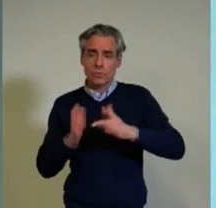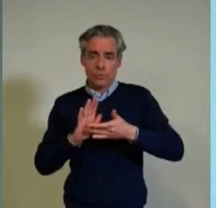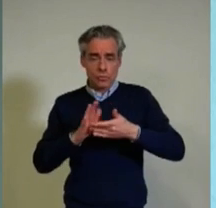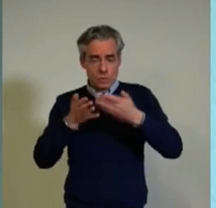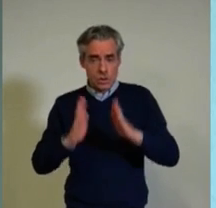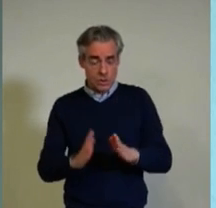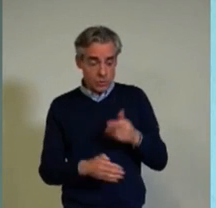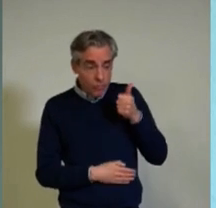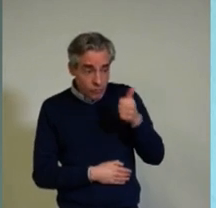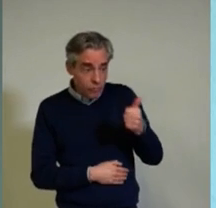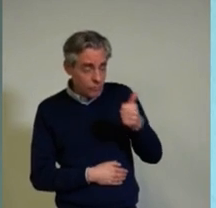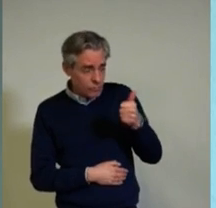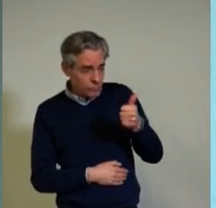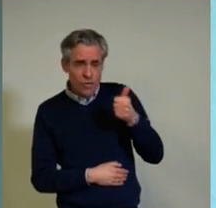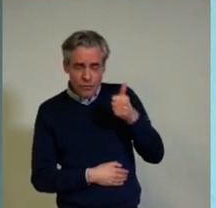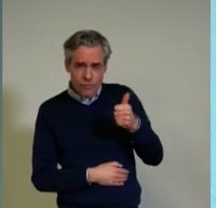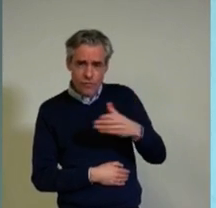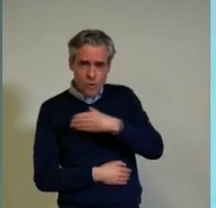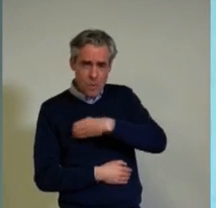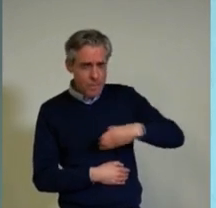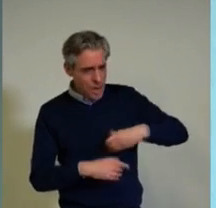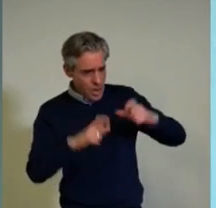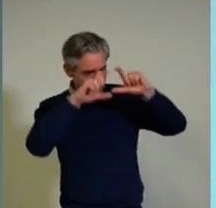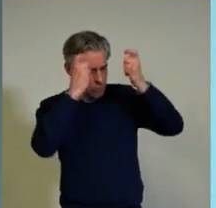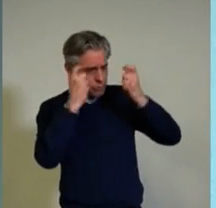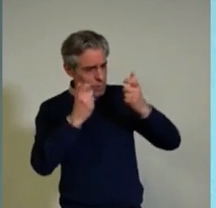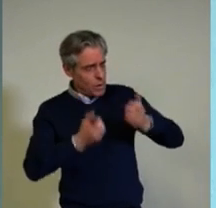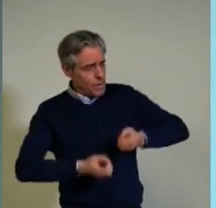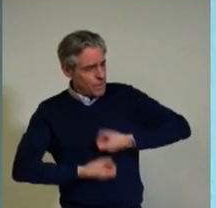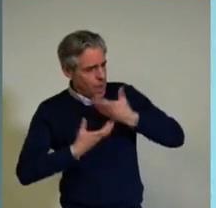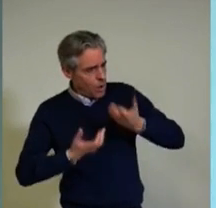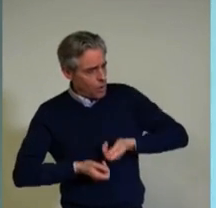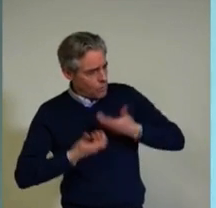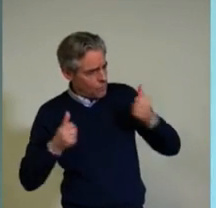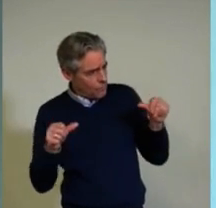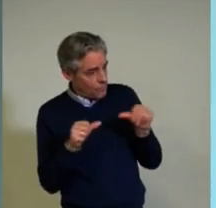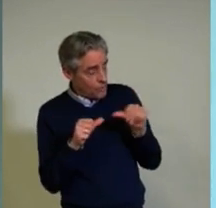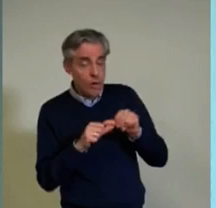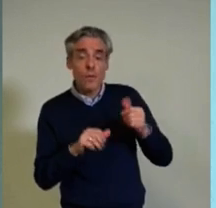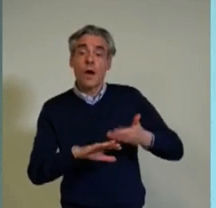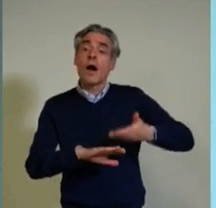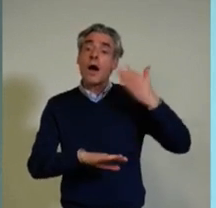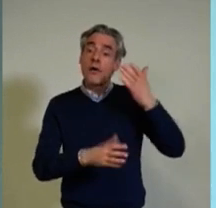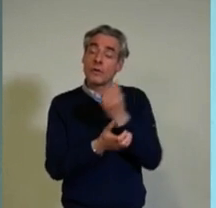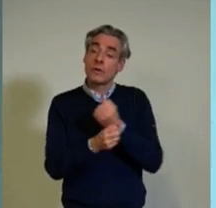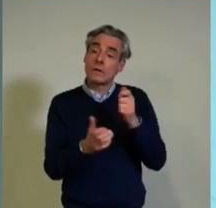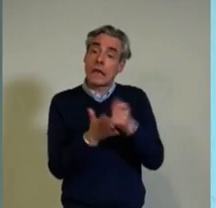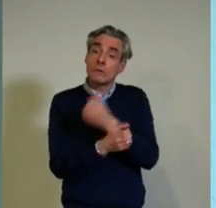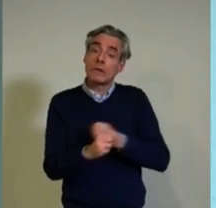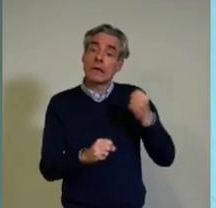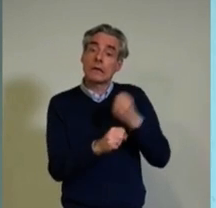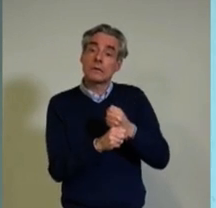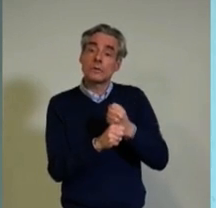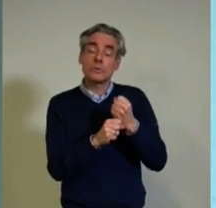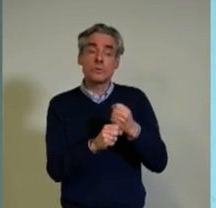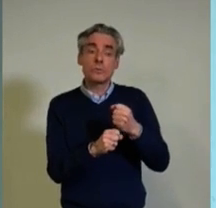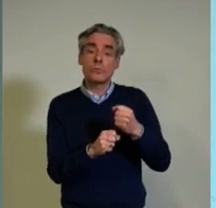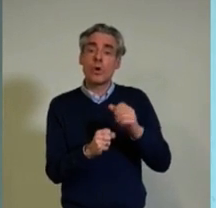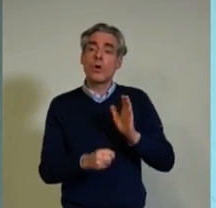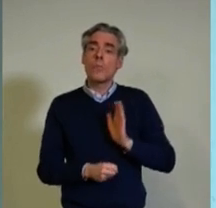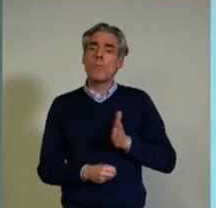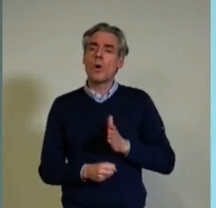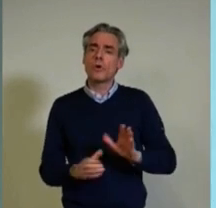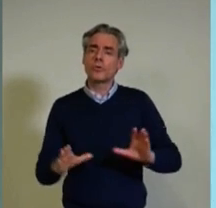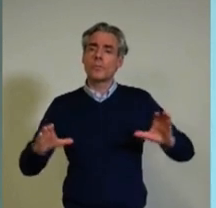quelle est la parole du maire? Et il y avait un usage admis depuis la création de Bordeaux Métropole, enfin